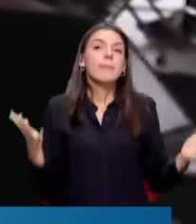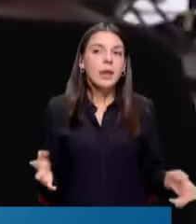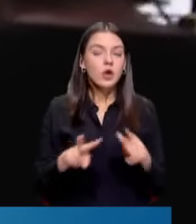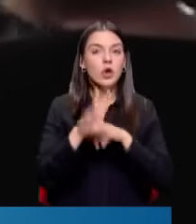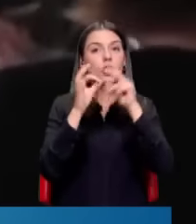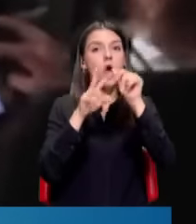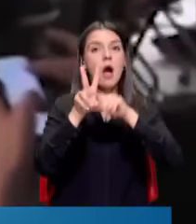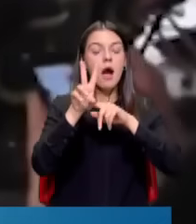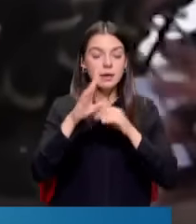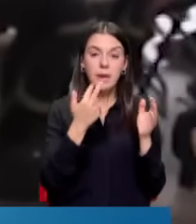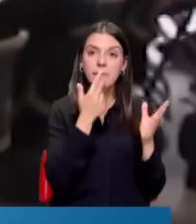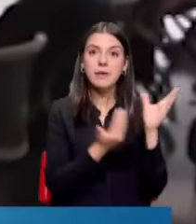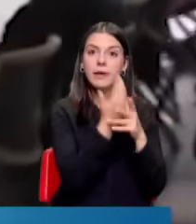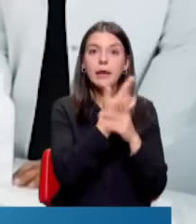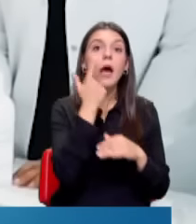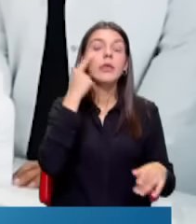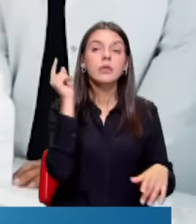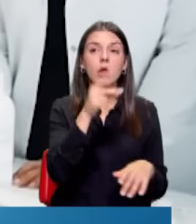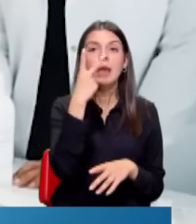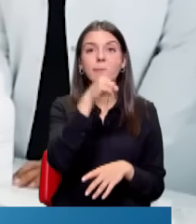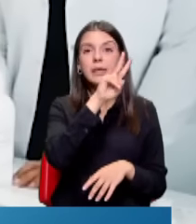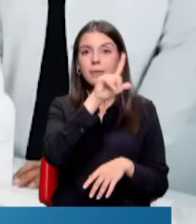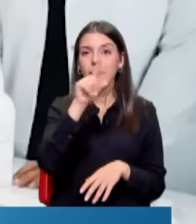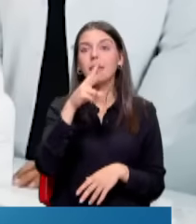göre 2021 ve 2023 arasında